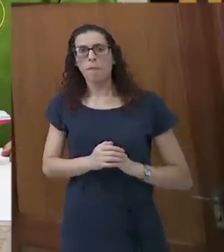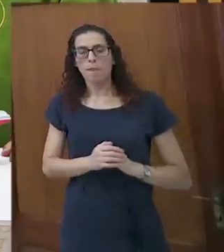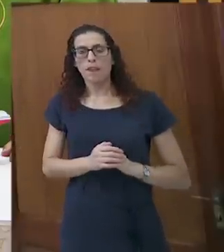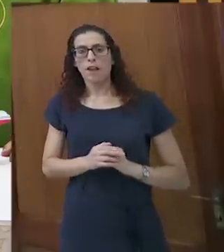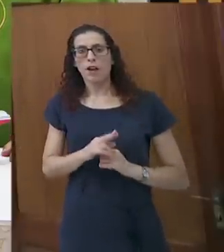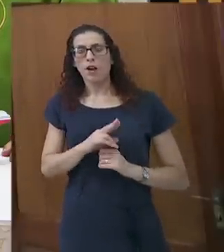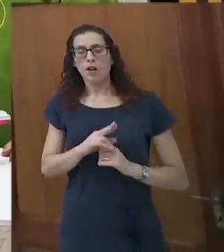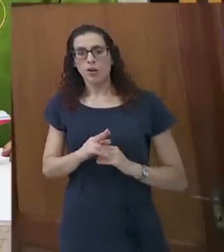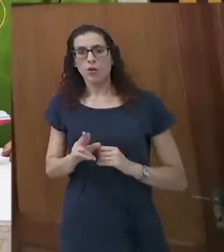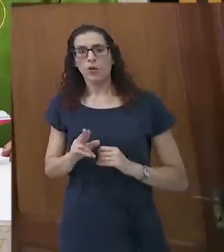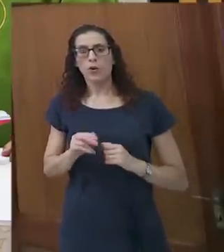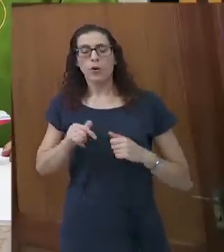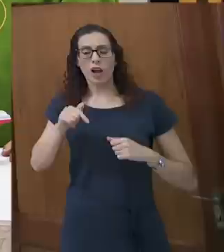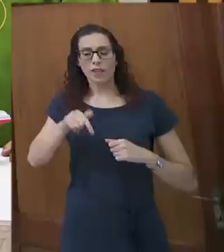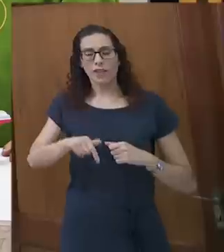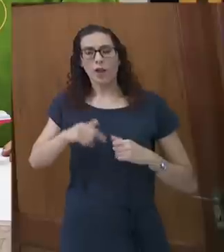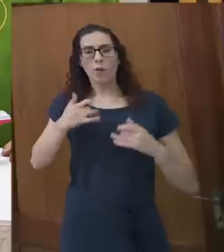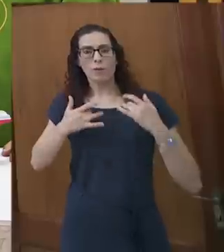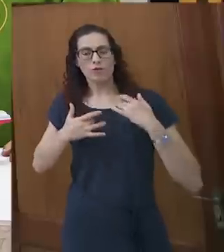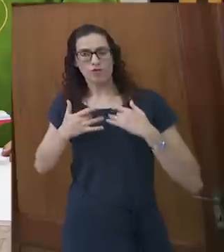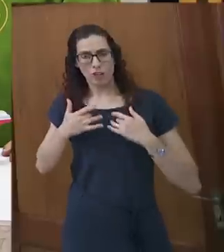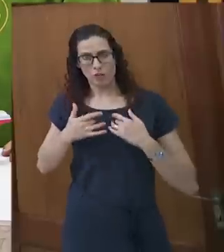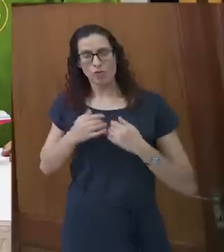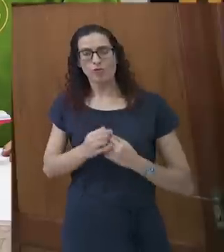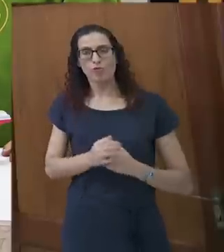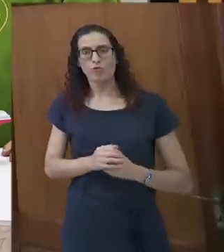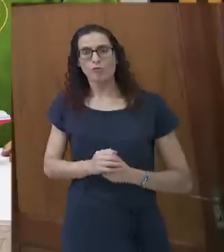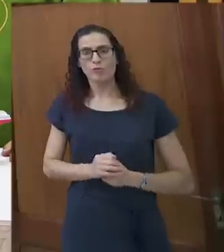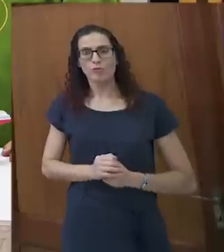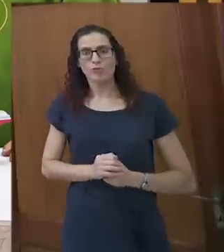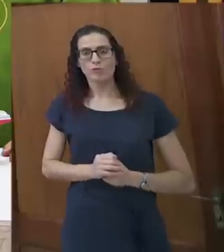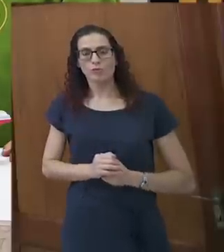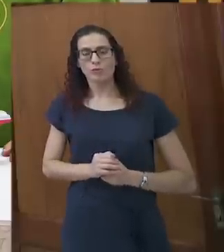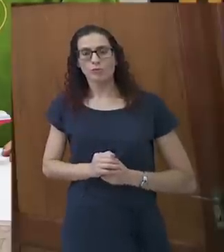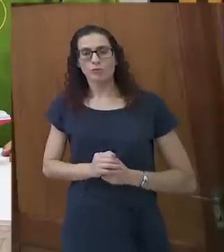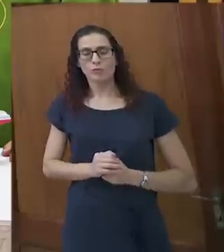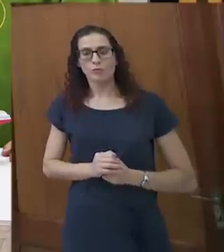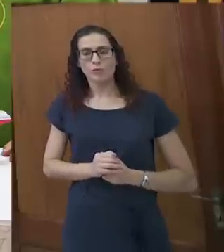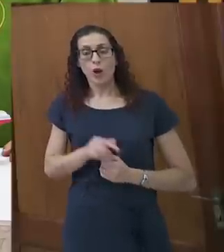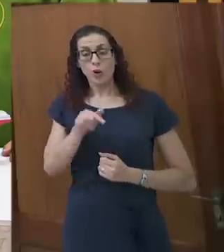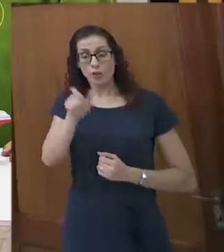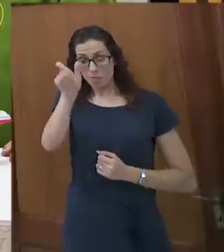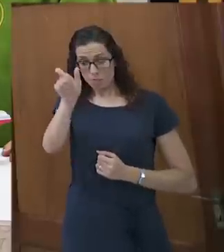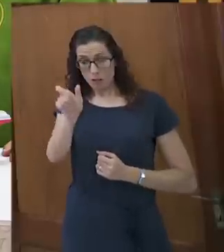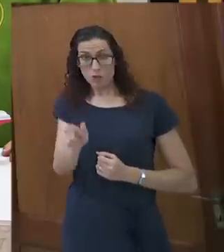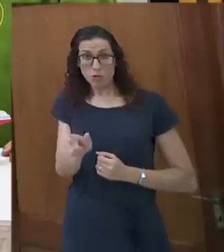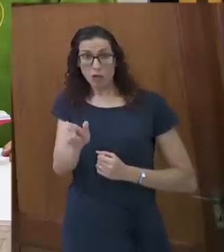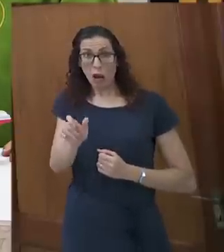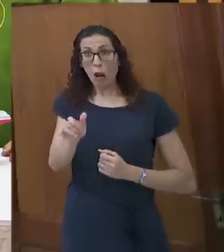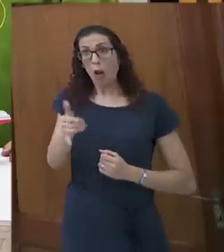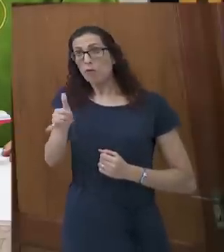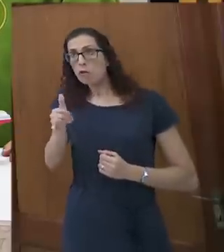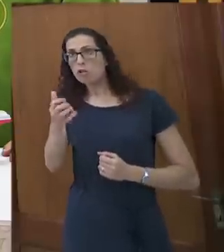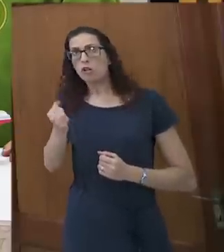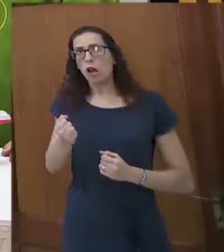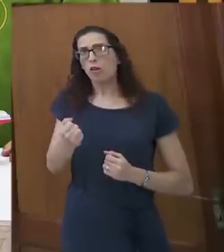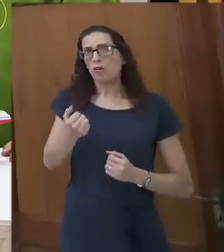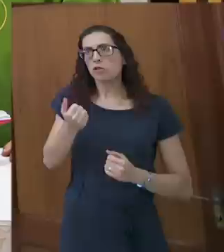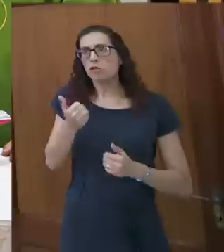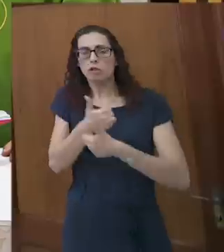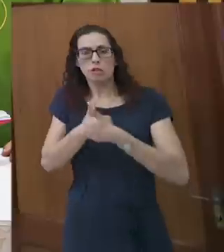hija tajba biex tgħix u din il-ħajja umana minħabba xi kundizzjoni tagħha għandha